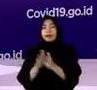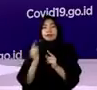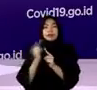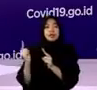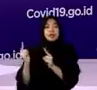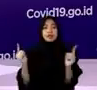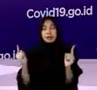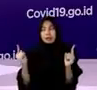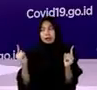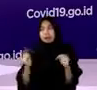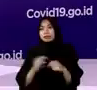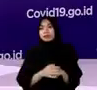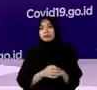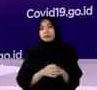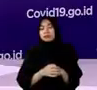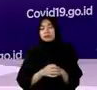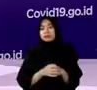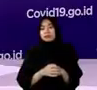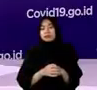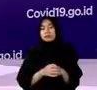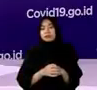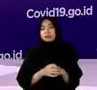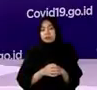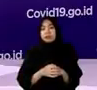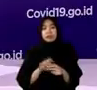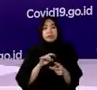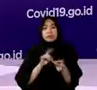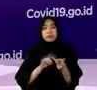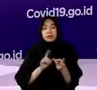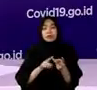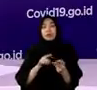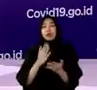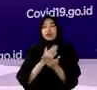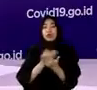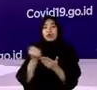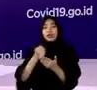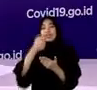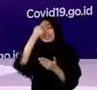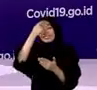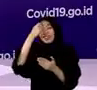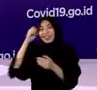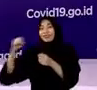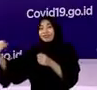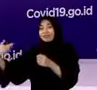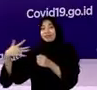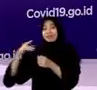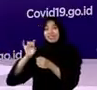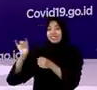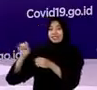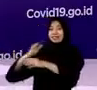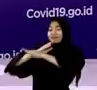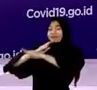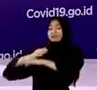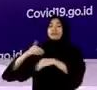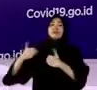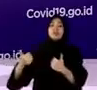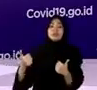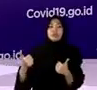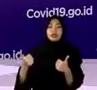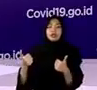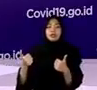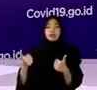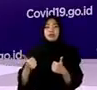jarak. Protokol kesehatan bahkan dapat menghindari kita dari penyakit menular lainnya apabila berhasil kita